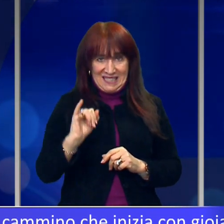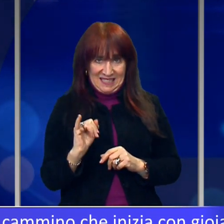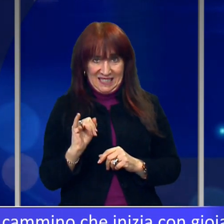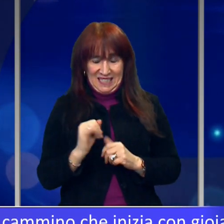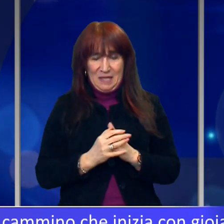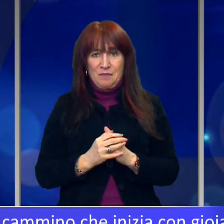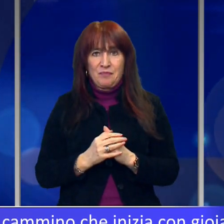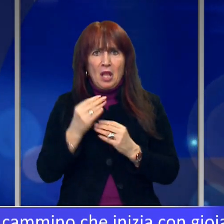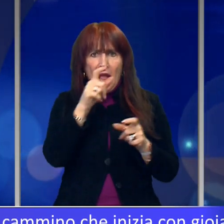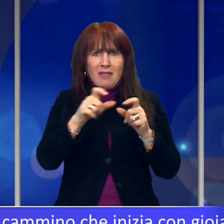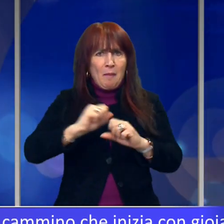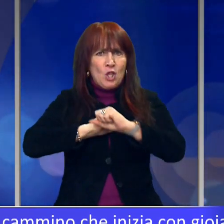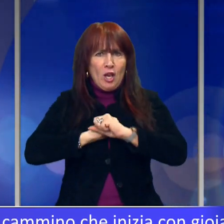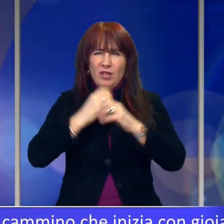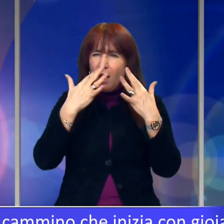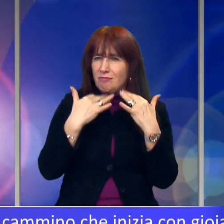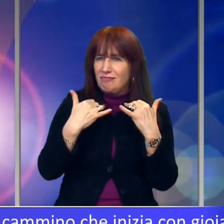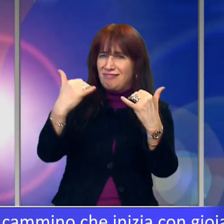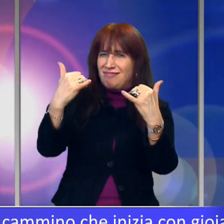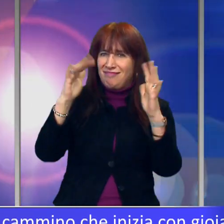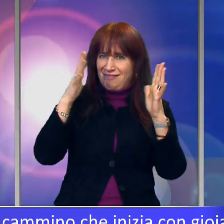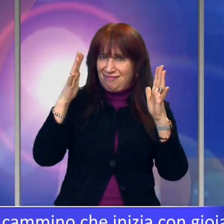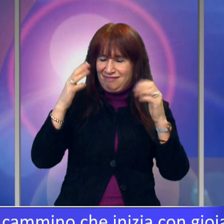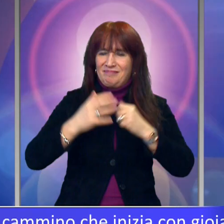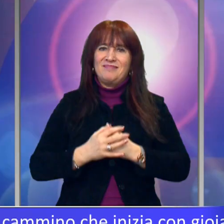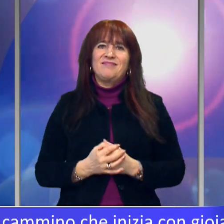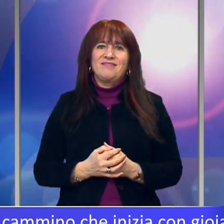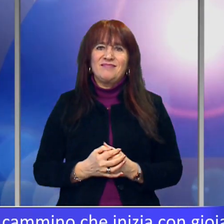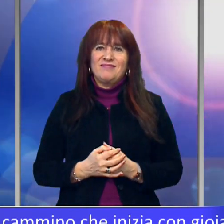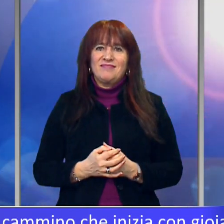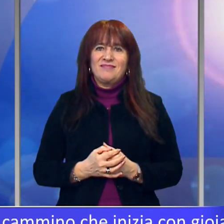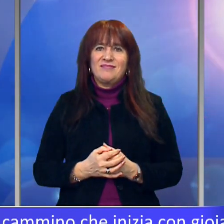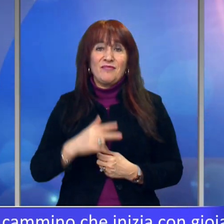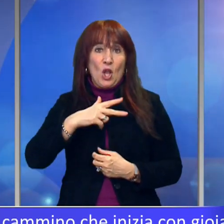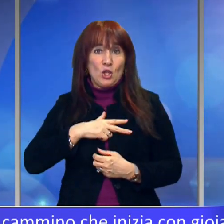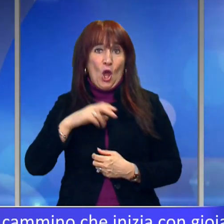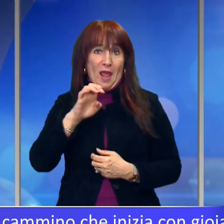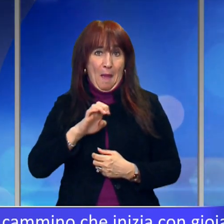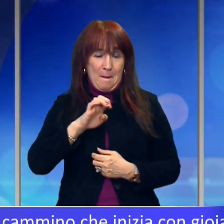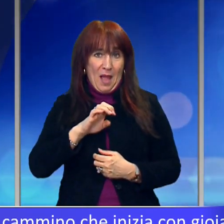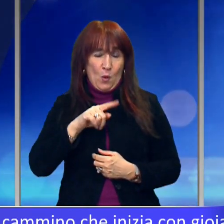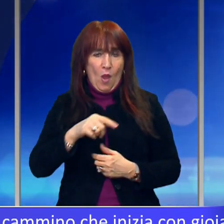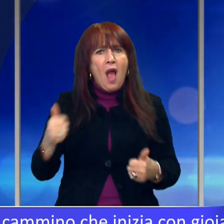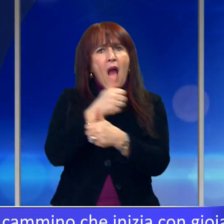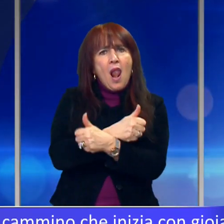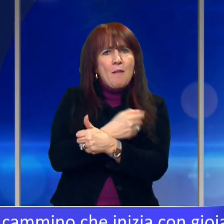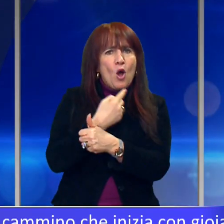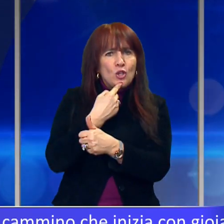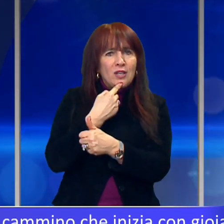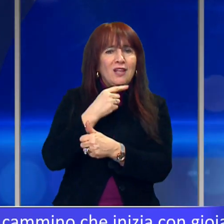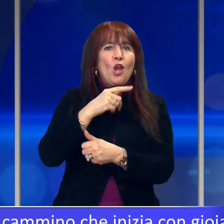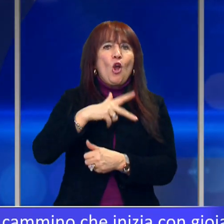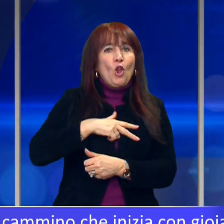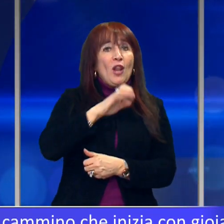ed è stato accolto dai fedeli del Piccolo Borgo don Gianni Emanuele succede ad